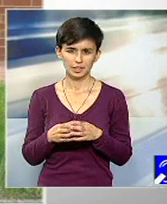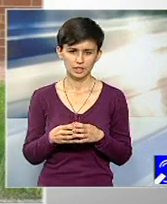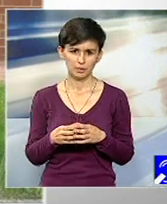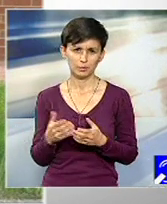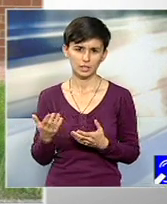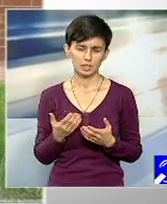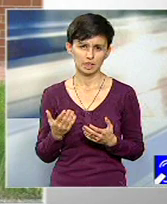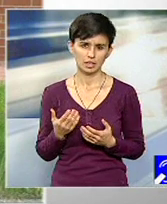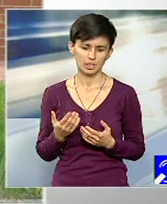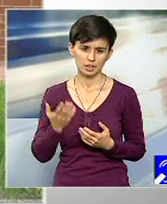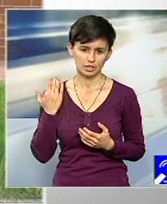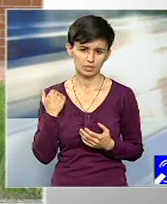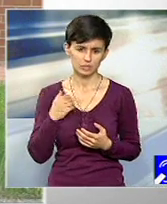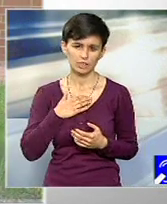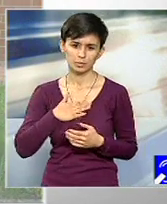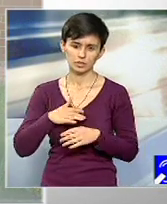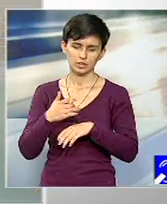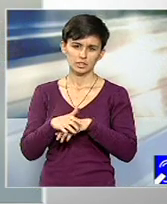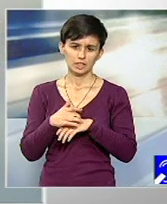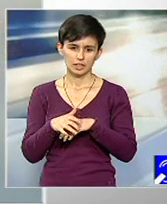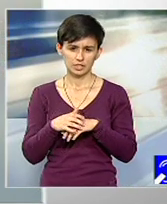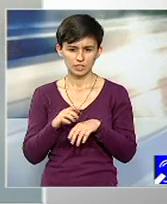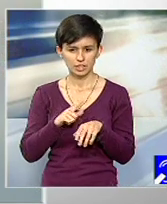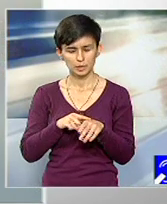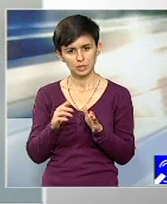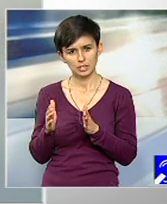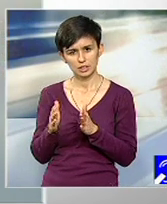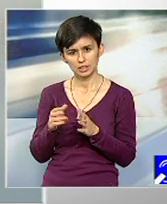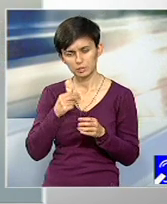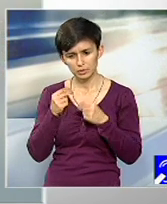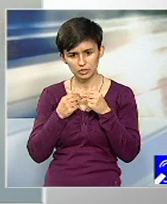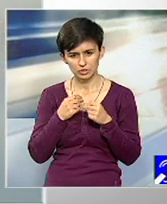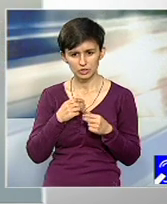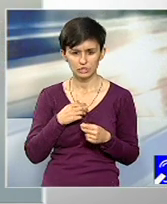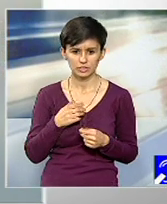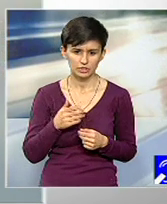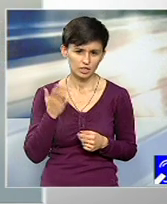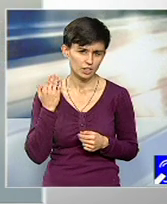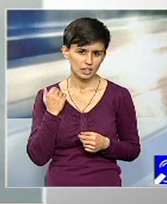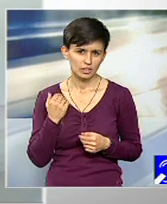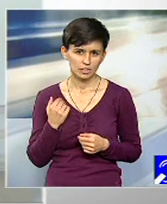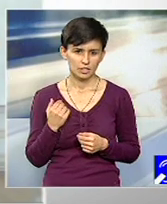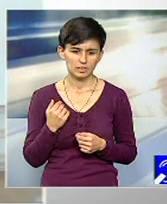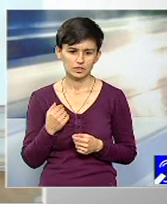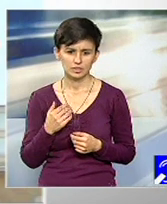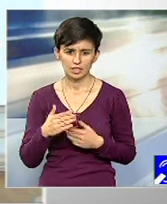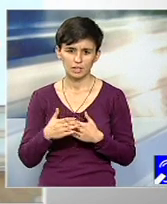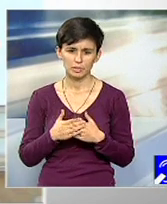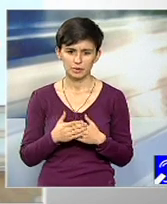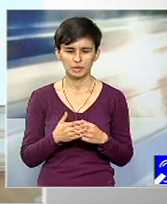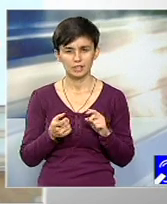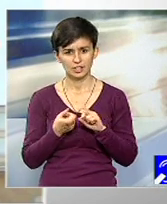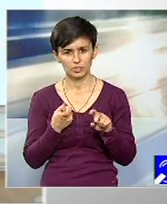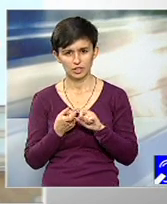care era tot acolo și am vrut să încercăm și la noi așa în timpul jocului și era să ne dăm un autogol, a trebuit să sar după minge pe linia porții ca